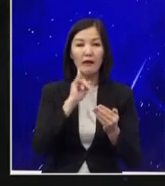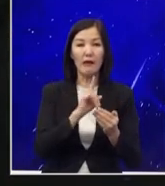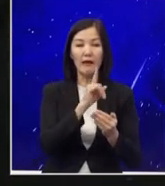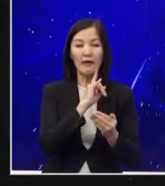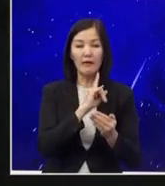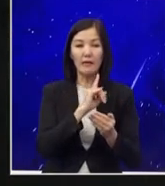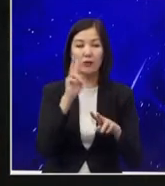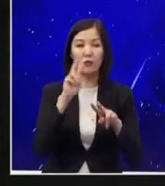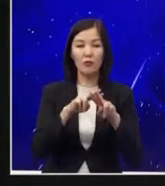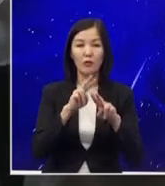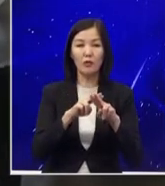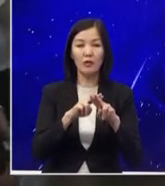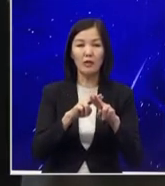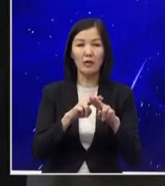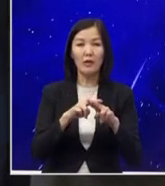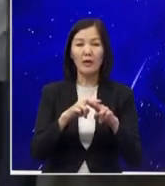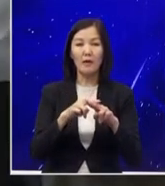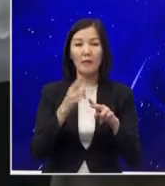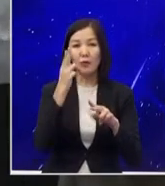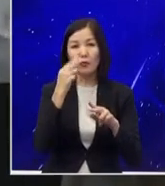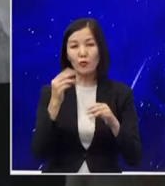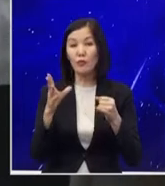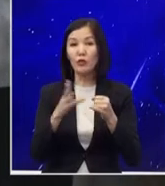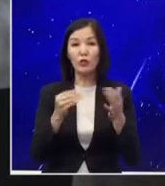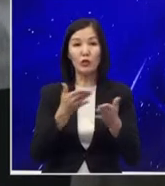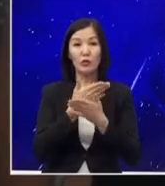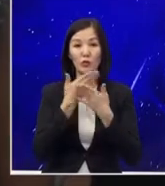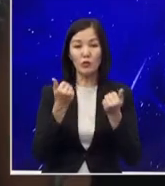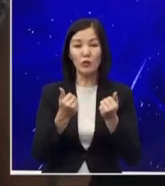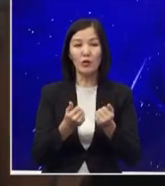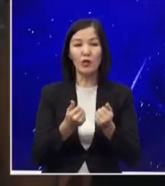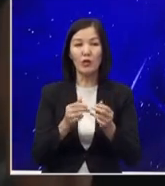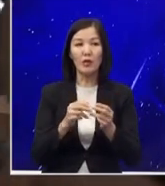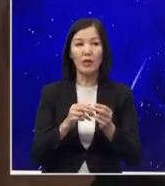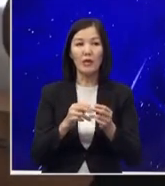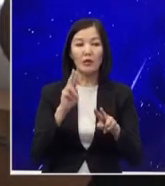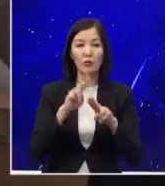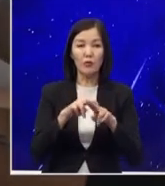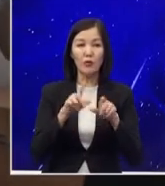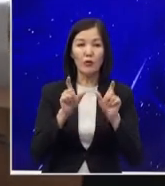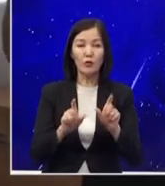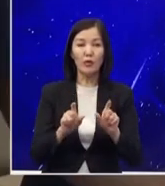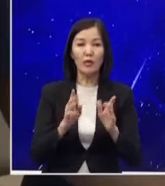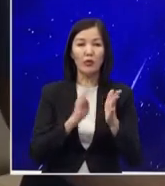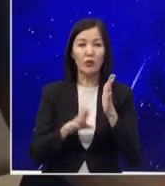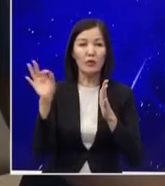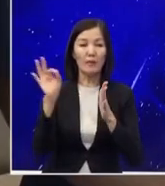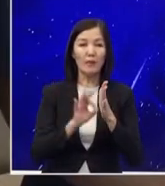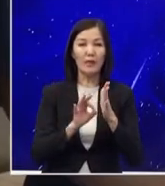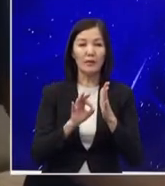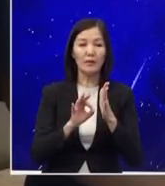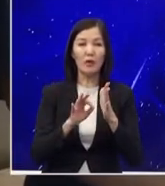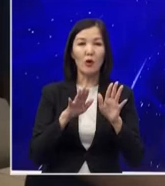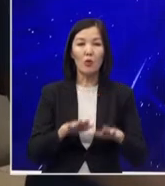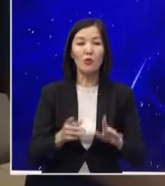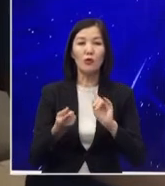нәзік жандыларға өзге жерден жайлы орын табылады дегенге сенбейді. Тіпті жазасын өтеушілердің 90% да орын